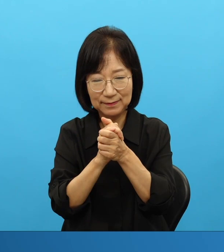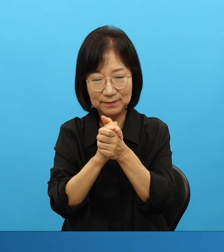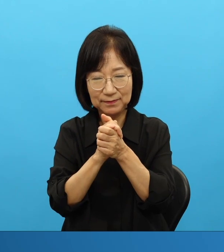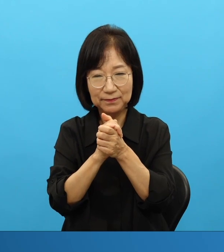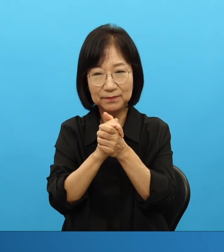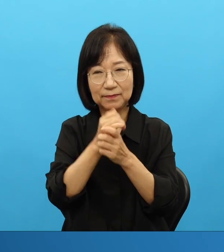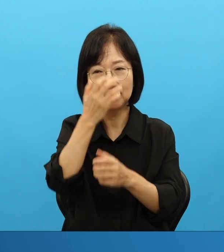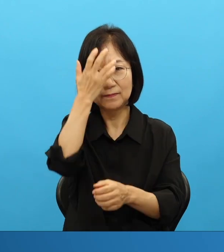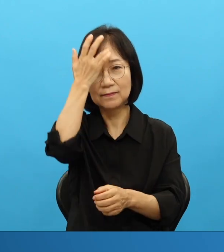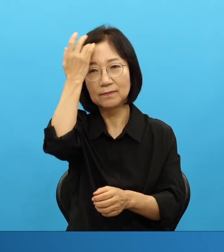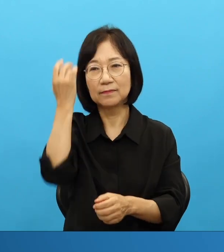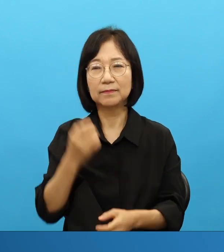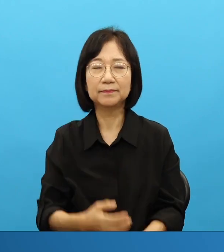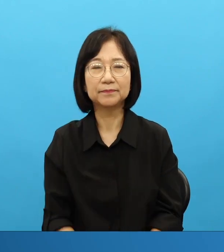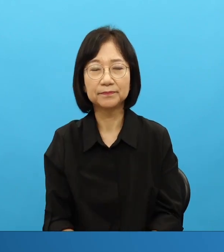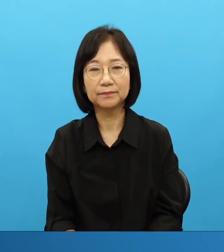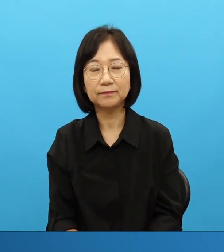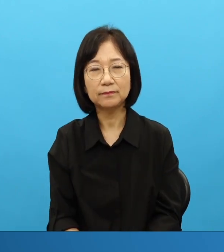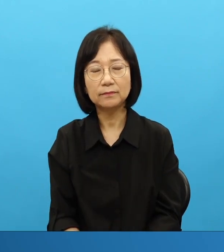Amen.